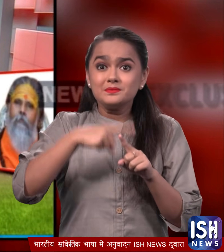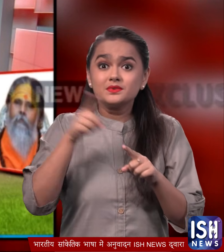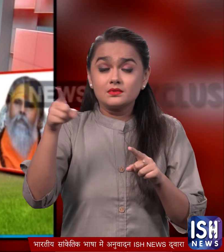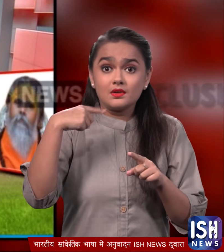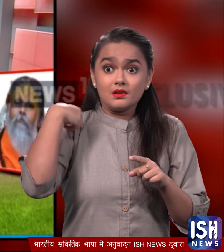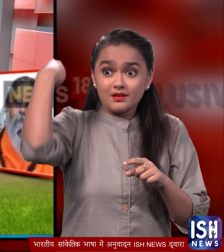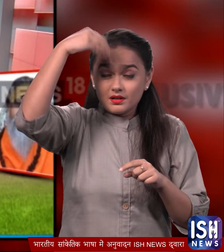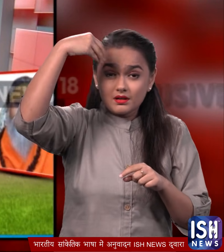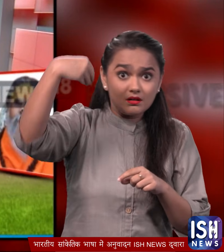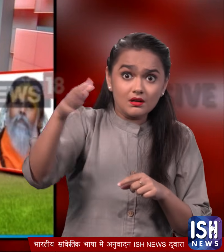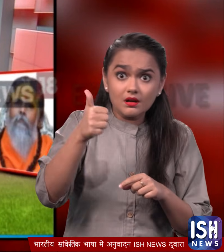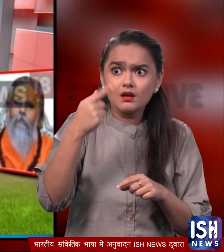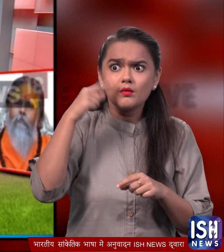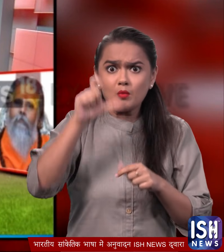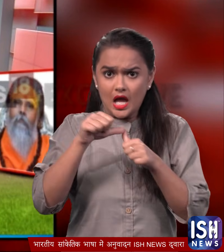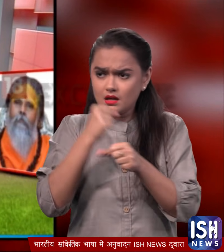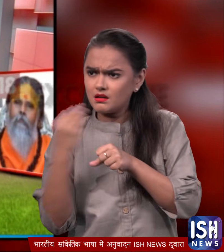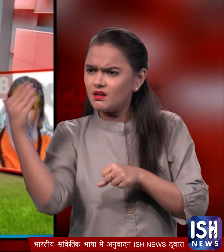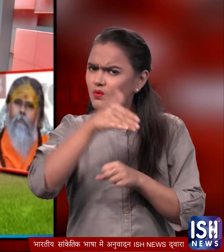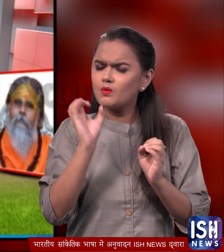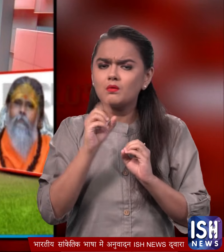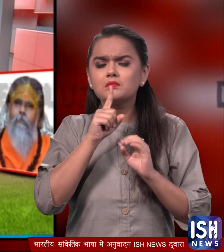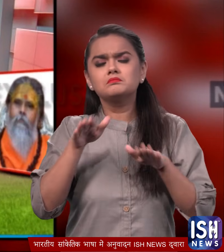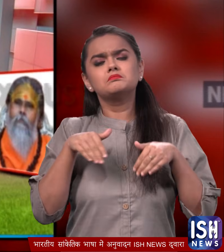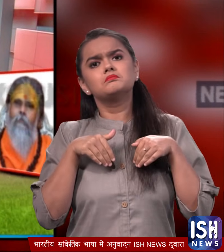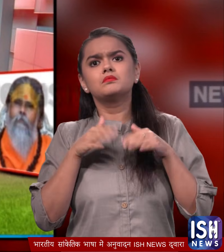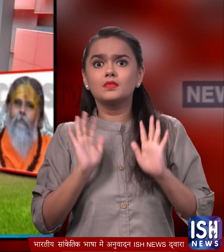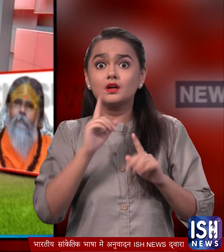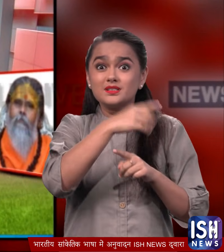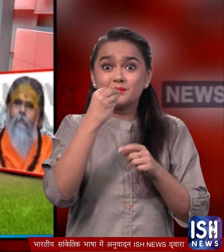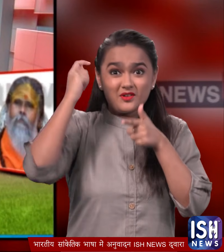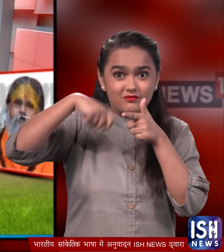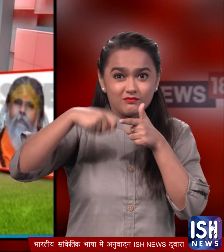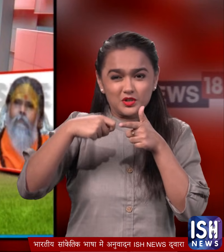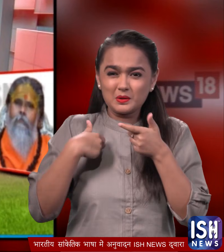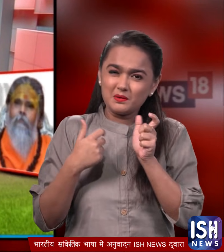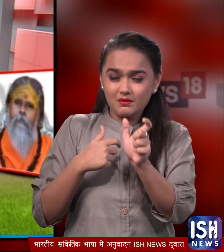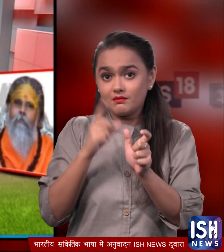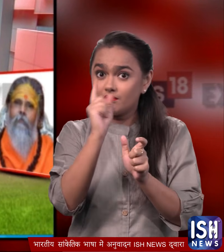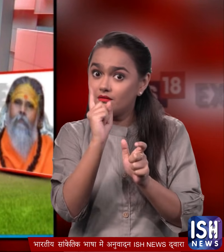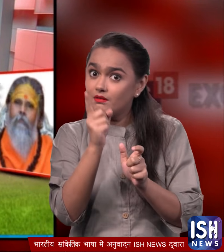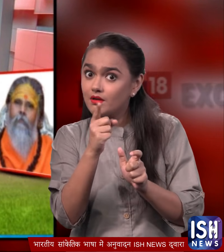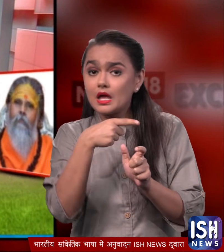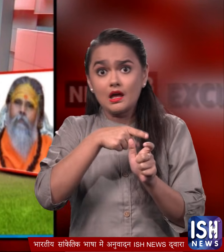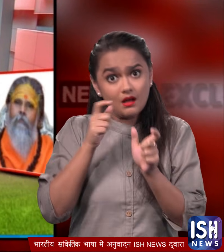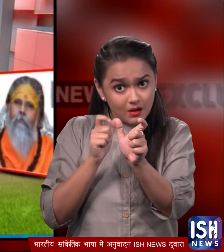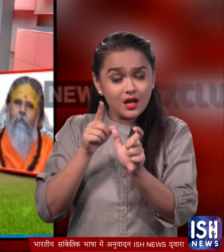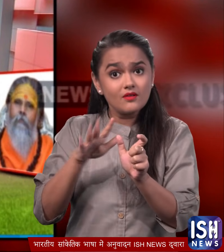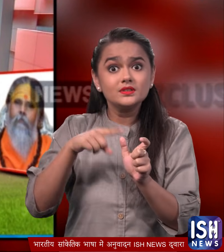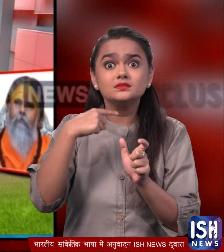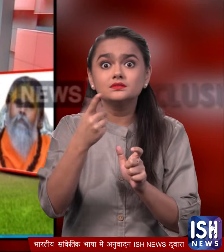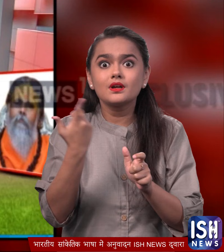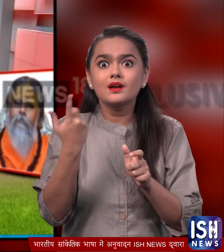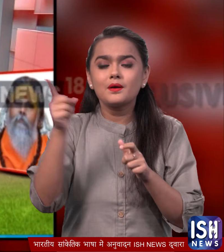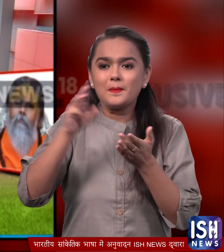माफ नहीं किया वो मठ नहीं गए। खबर है कि उन्होंने वीडियो के जरिए ब्लैकमेल करने का आरोप भी गलत बताया और कहा कि